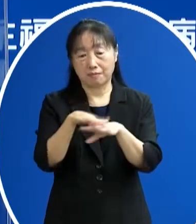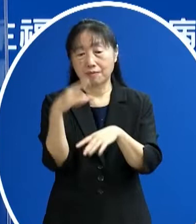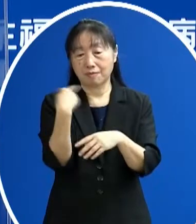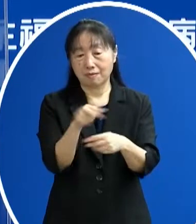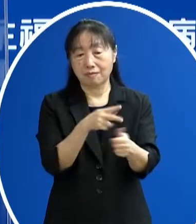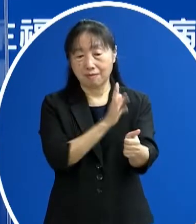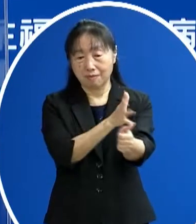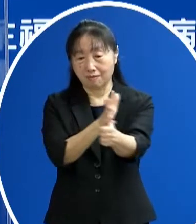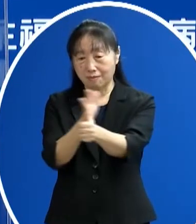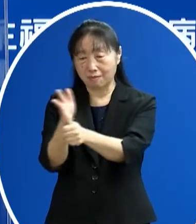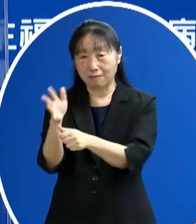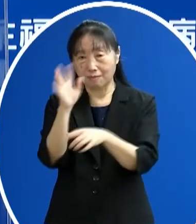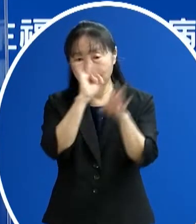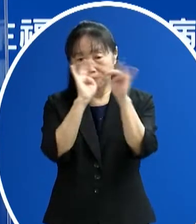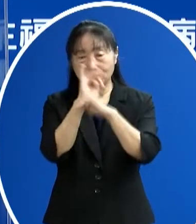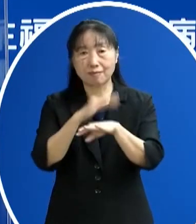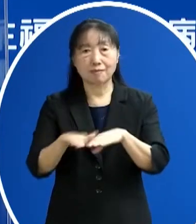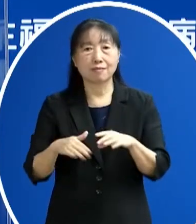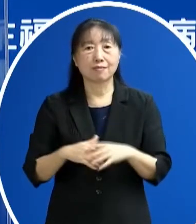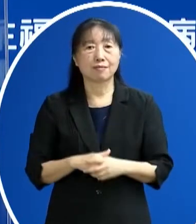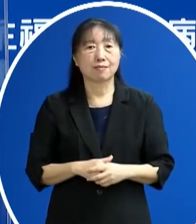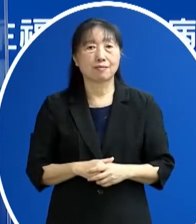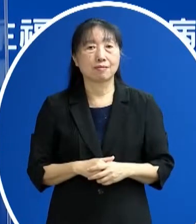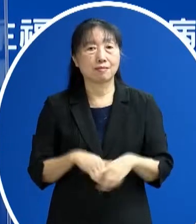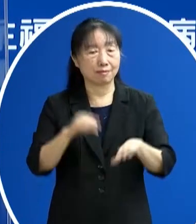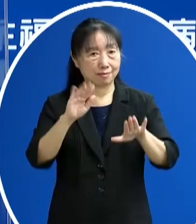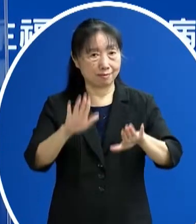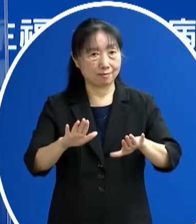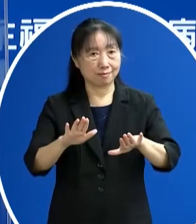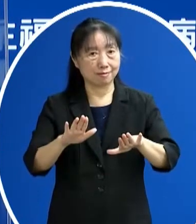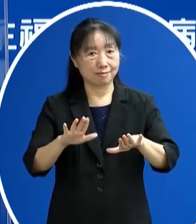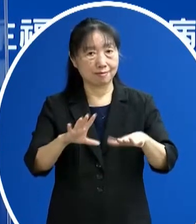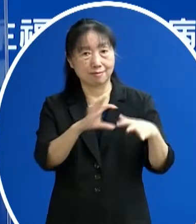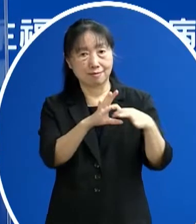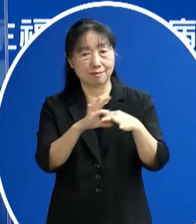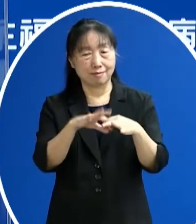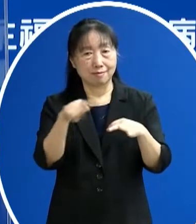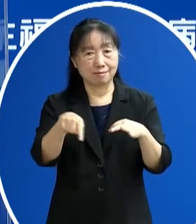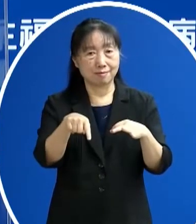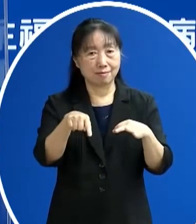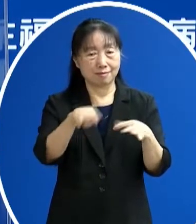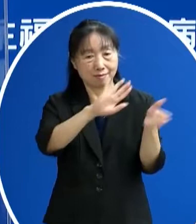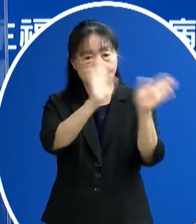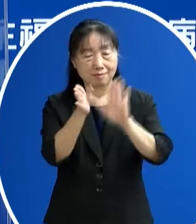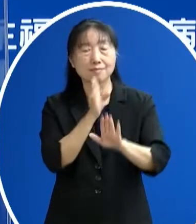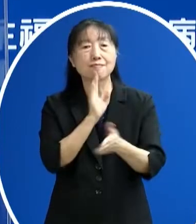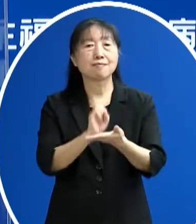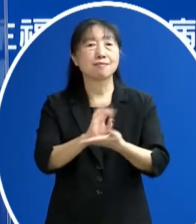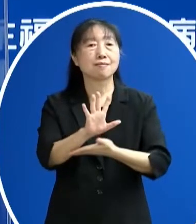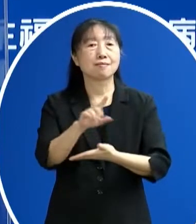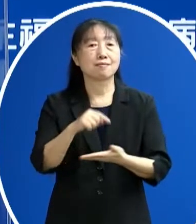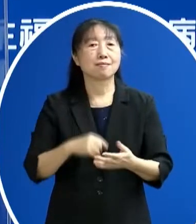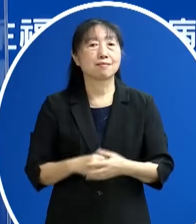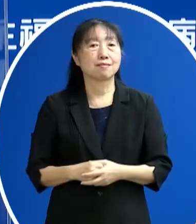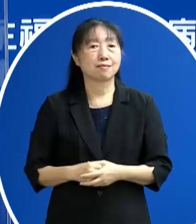积极去调查。好，那这今天的一个相关的个案，跟大家来做报